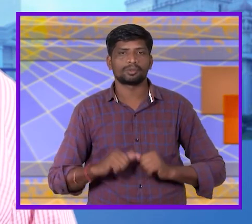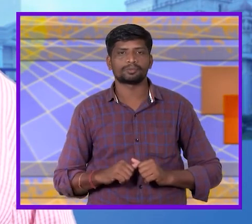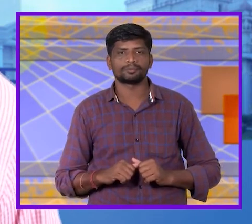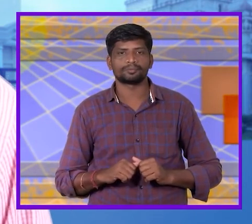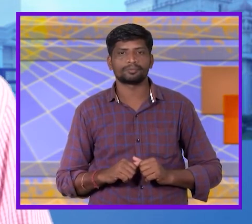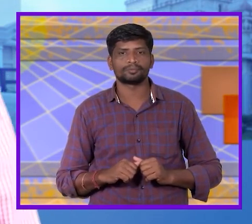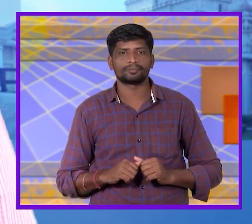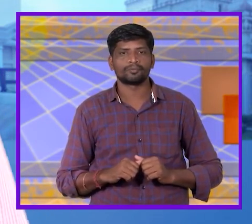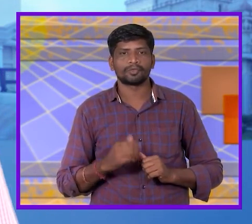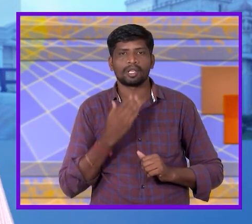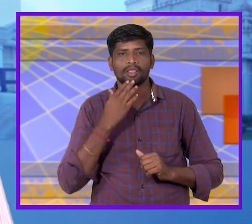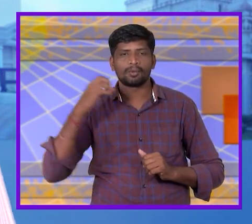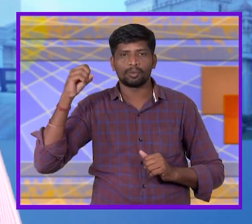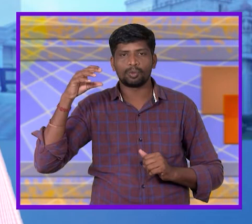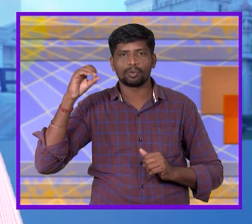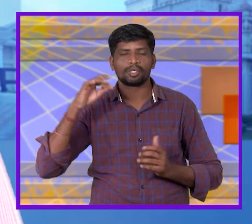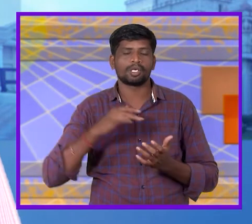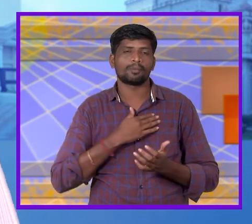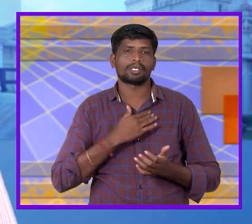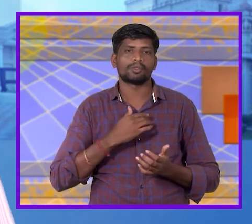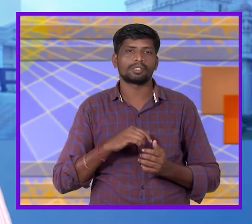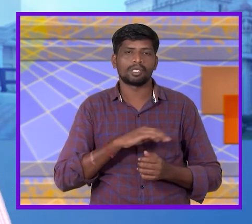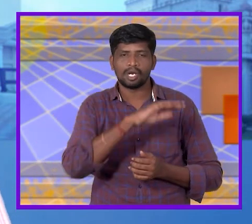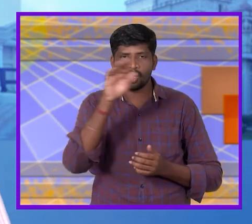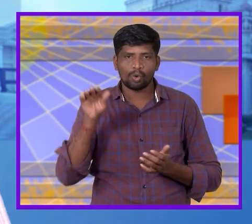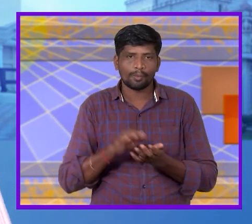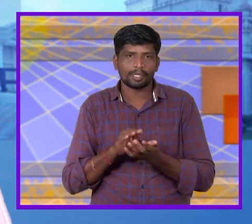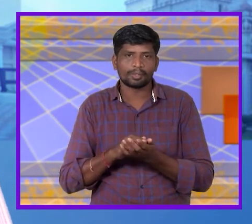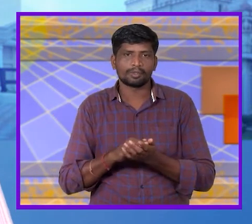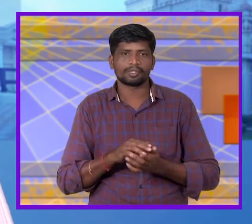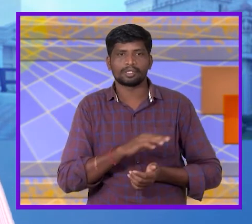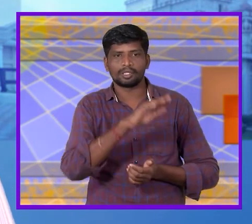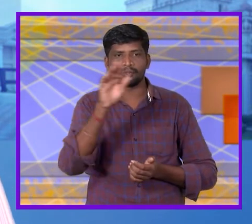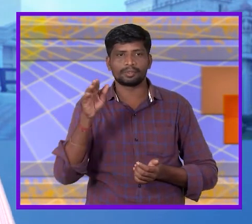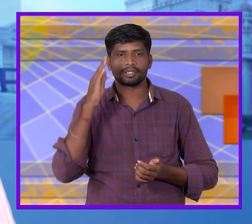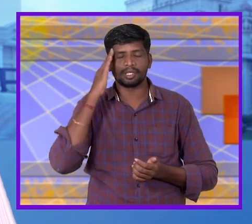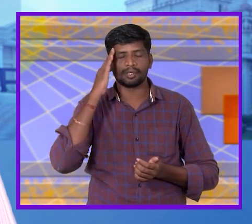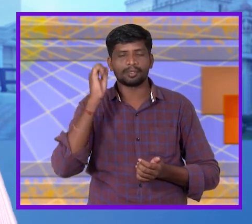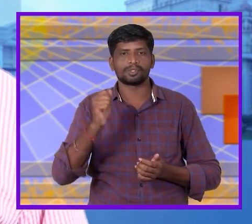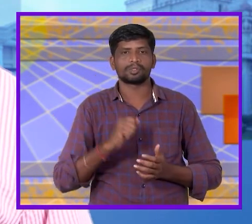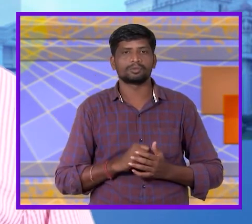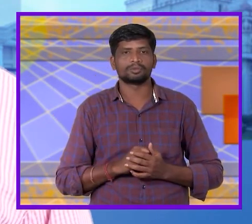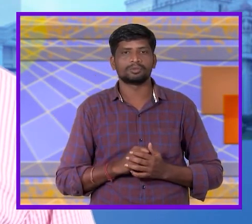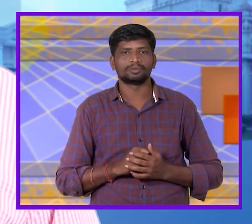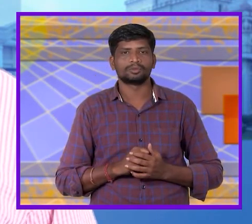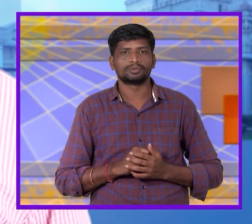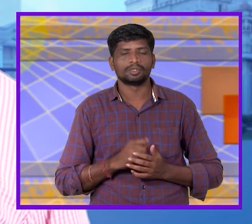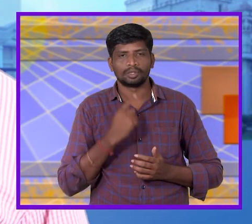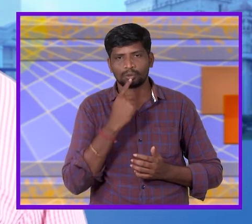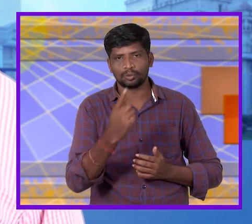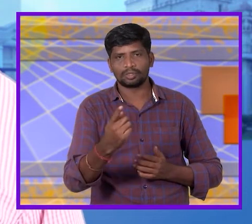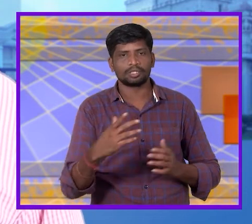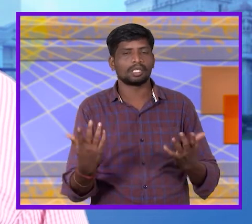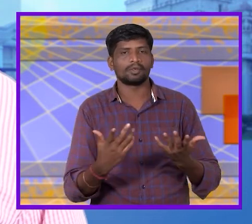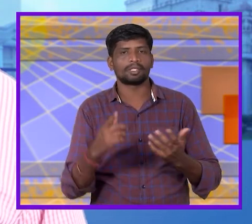இந்த தமிழ் குளிரும் இந்த இடங்களை நம்ம மனதில் வைத்து அதை பாதுகாக்க வேண்டும் என்பதை நம்ம ரொம்ப கவனத்தில் வைத்து கொள்ளணும். இது வாயிலாக நம்ம தெரிந்து